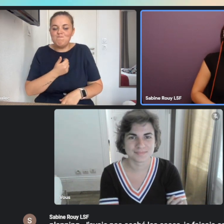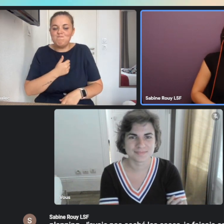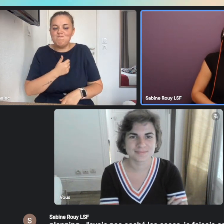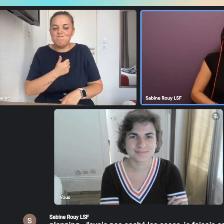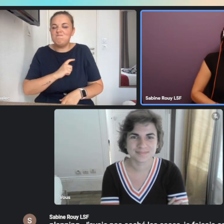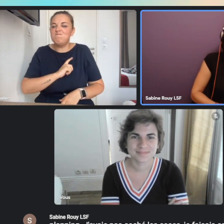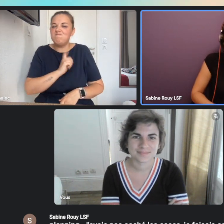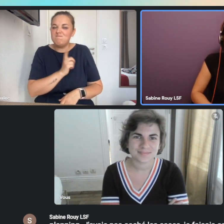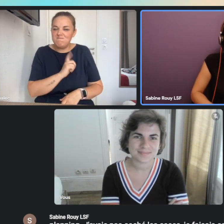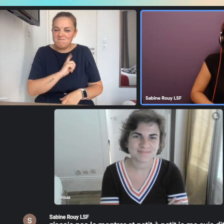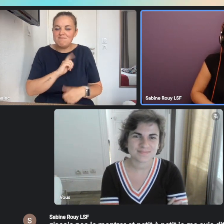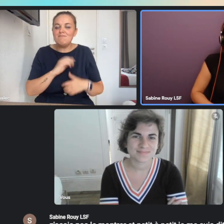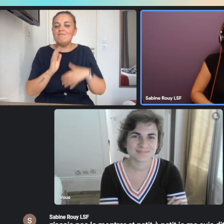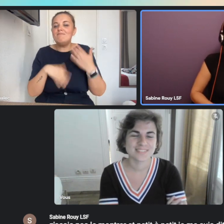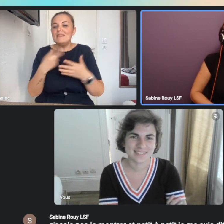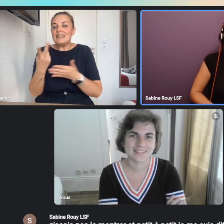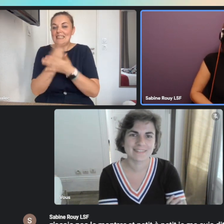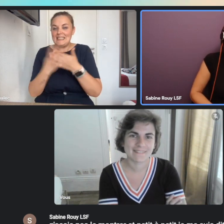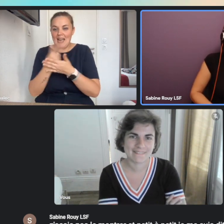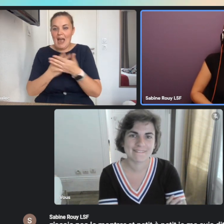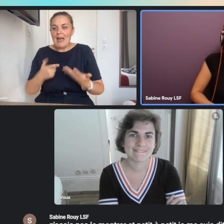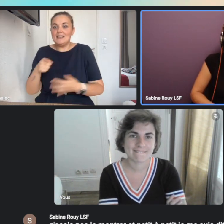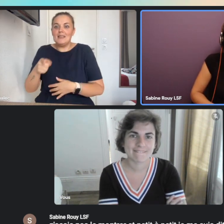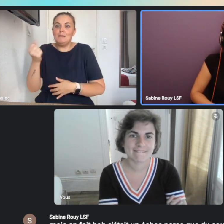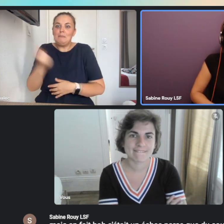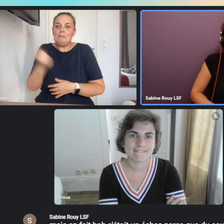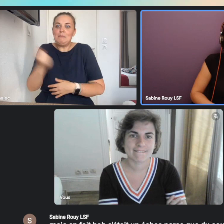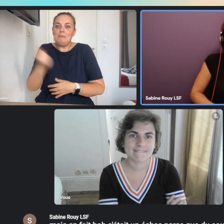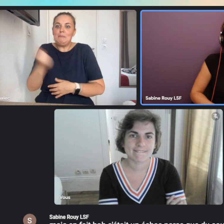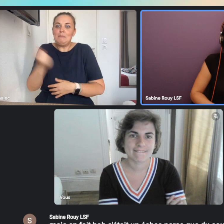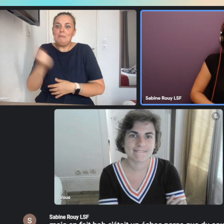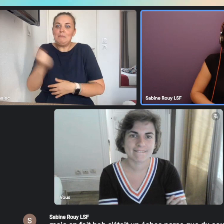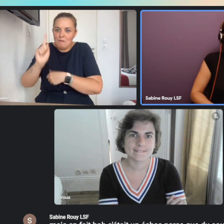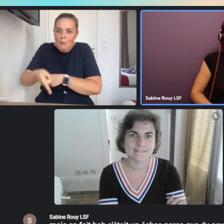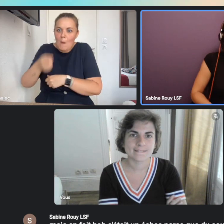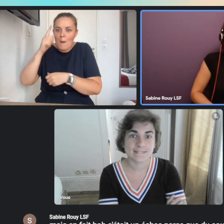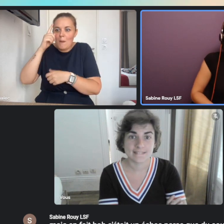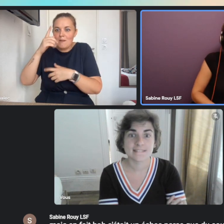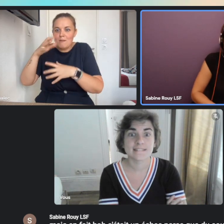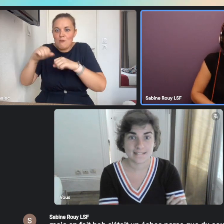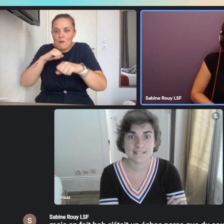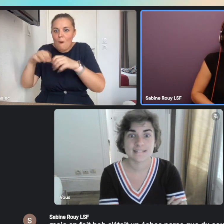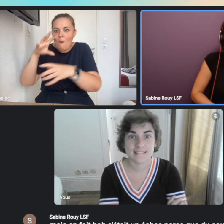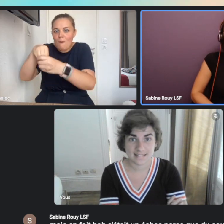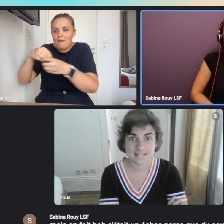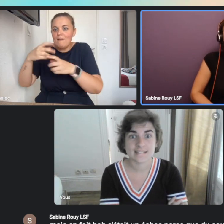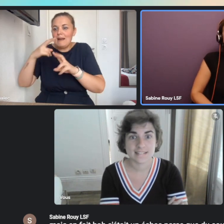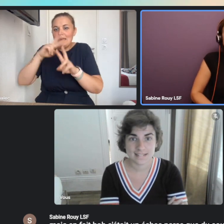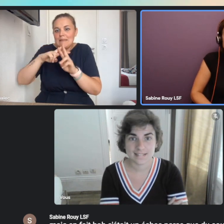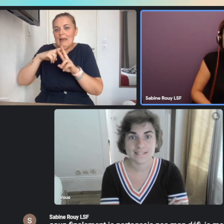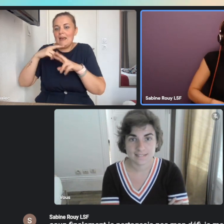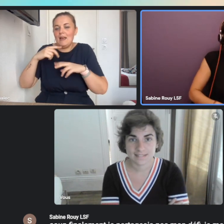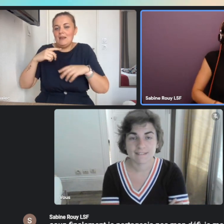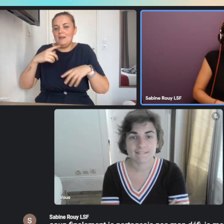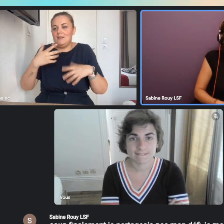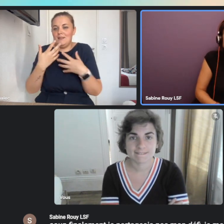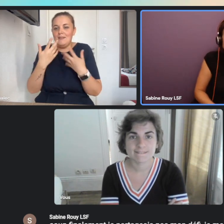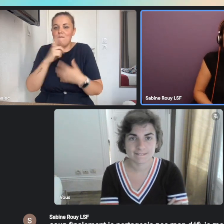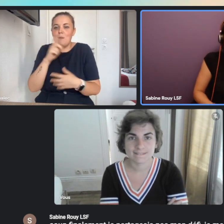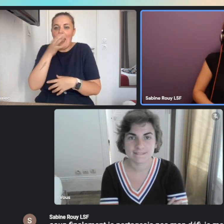l'organisation, c'était pas terrible. Je me suis dit que ça allait pas du tout. Alors que là, le dessin, c'était vraiment, une rigueur à avoir pour